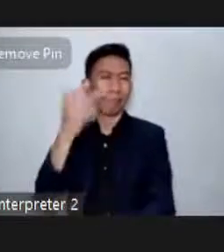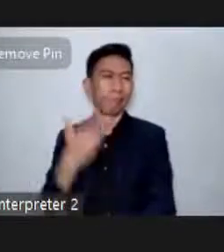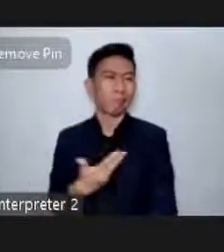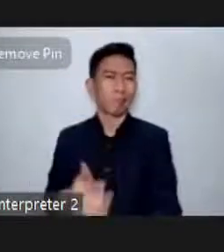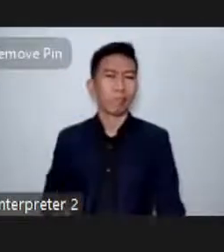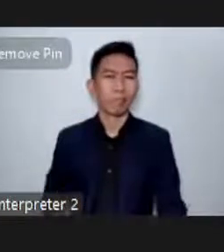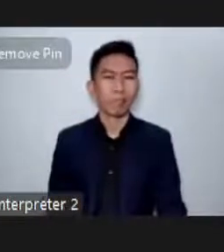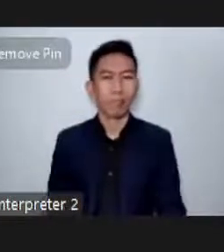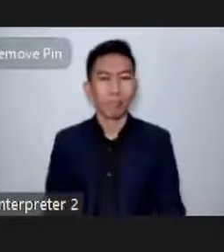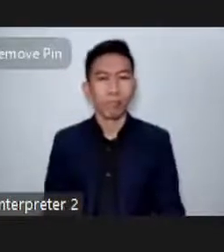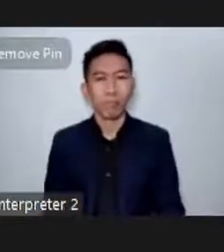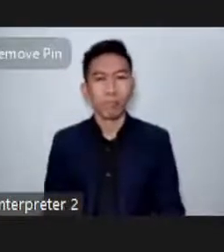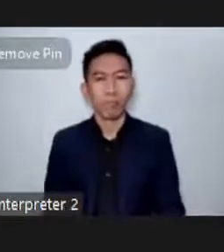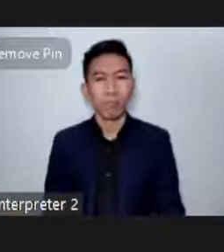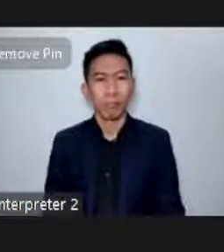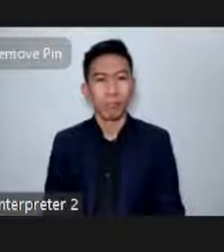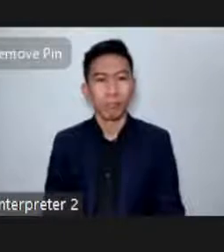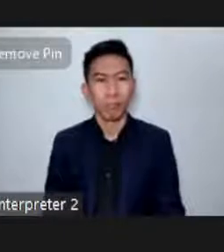kanila.